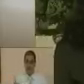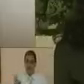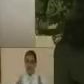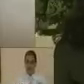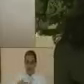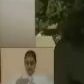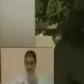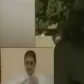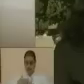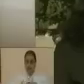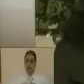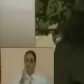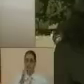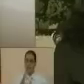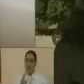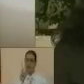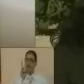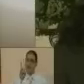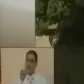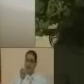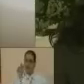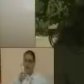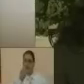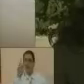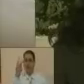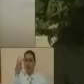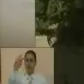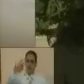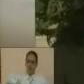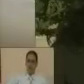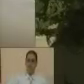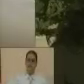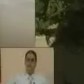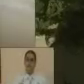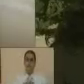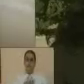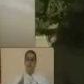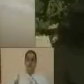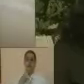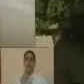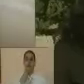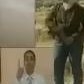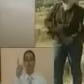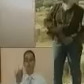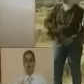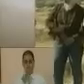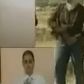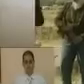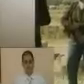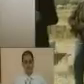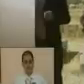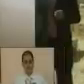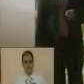استمرت حتى نهاية العام ستصل إلى 2.5 مليار دينار دخل سياحي إلى الأردن.